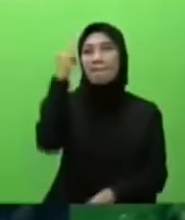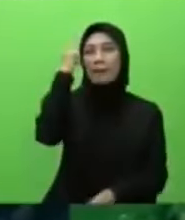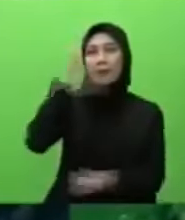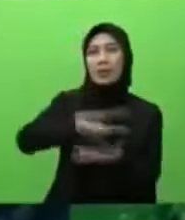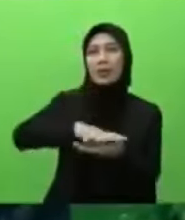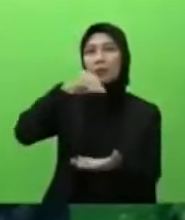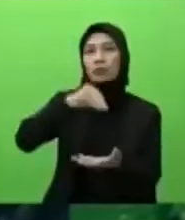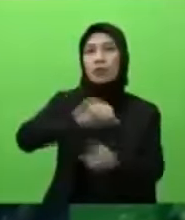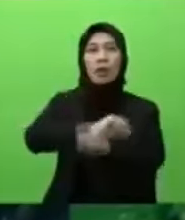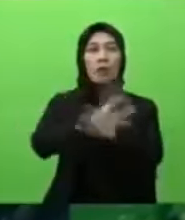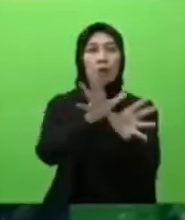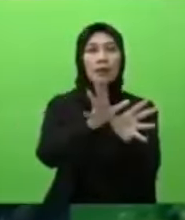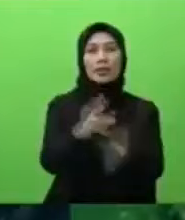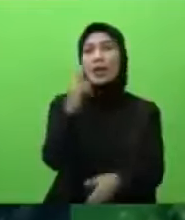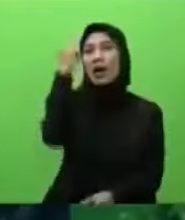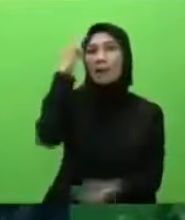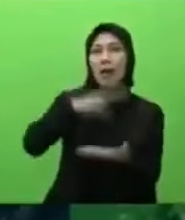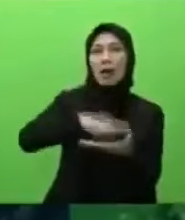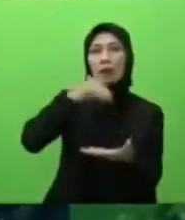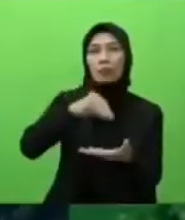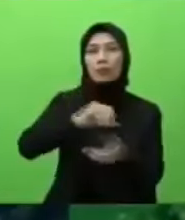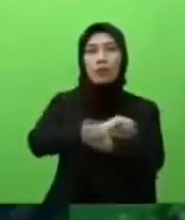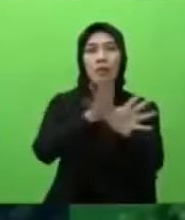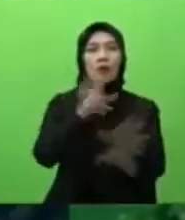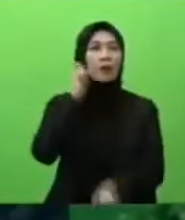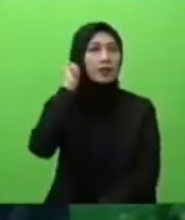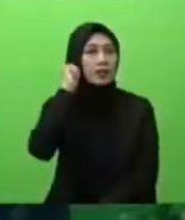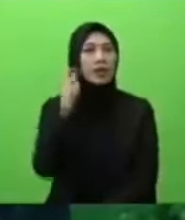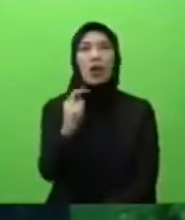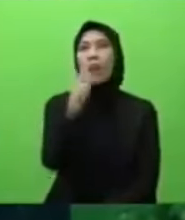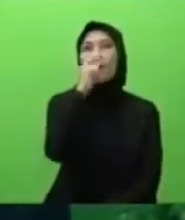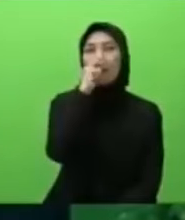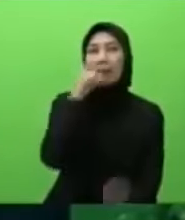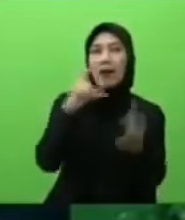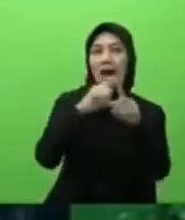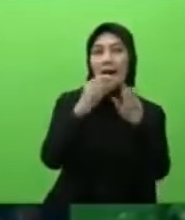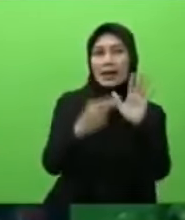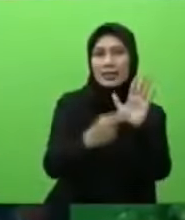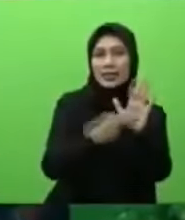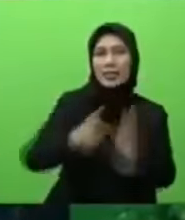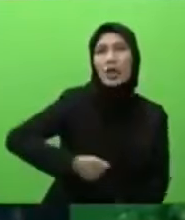pusat Aisiah Prof Din Syamsudin bersama para sesepuh